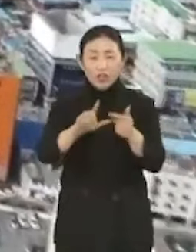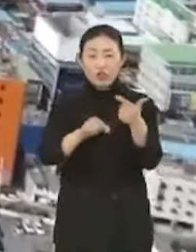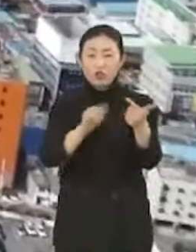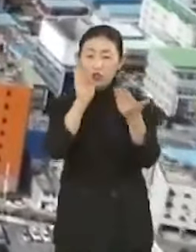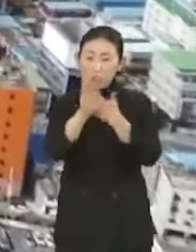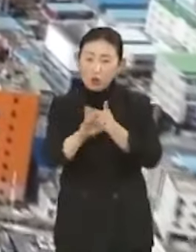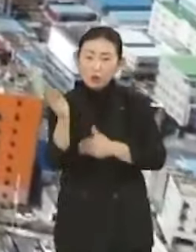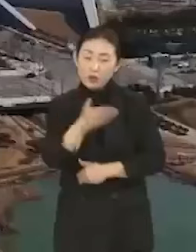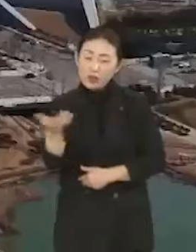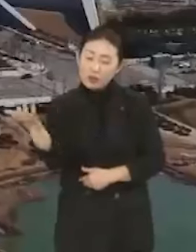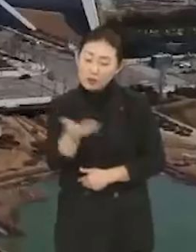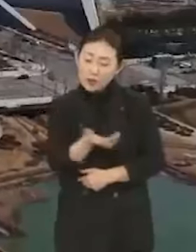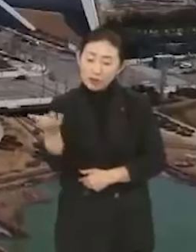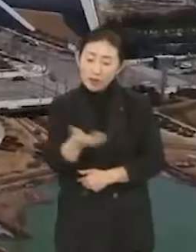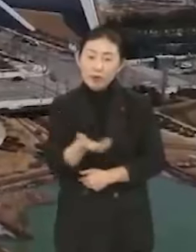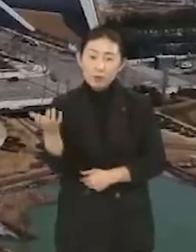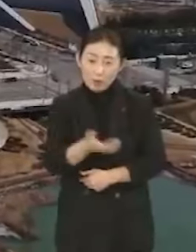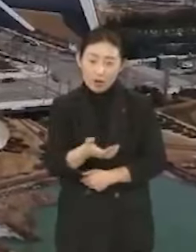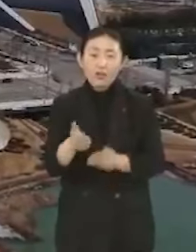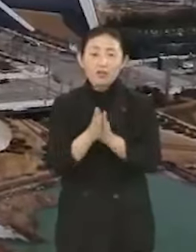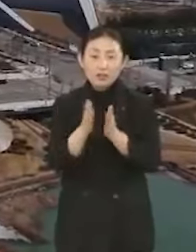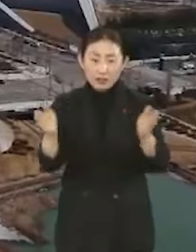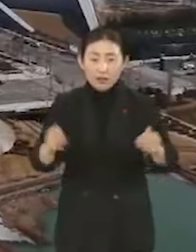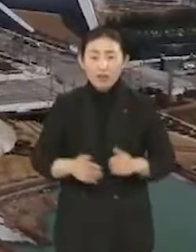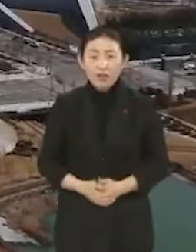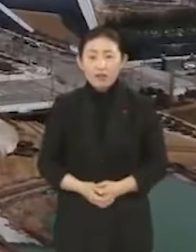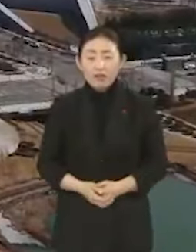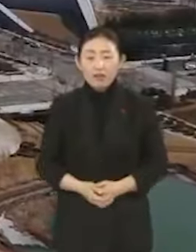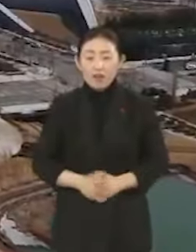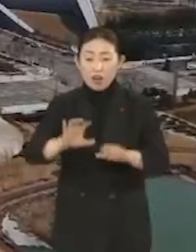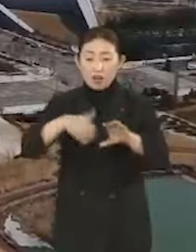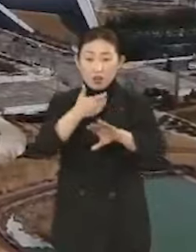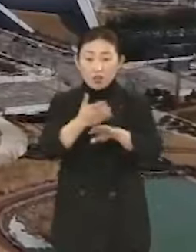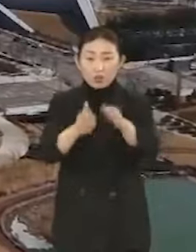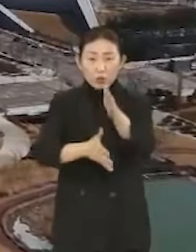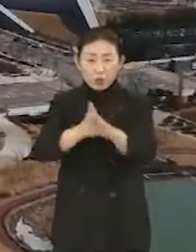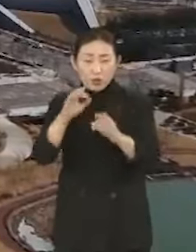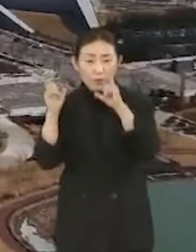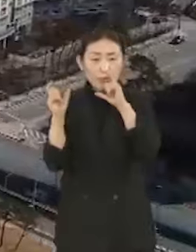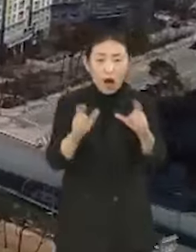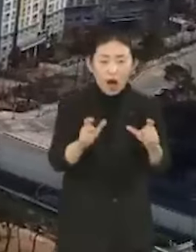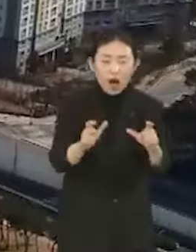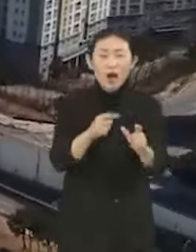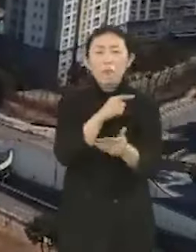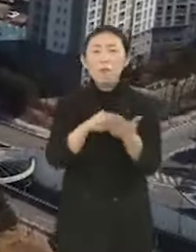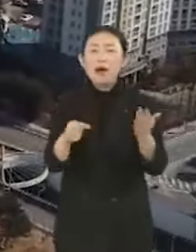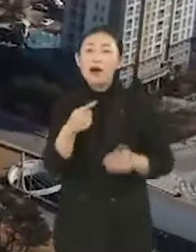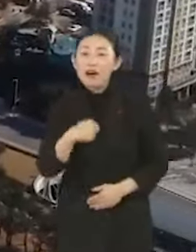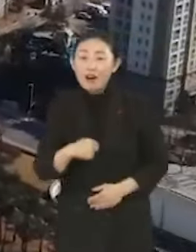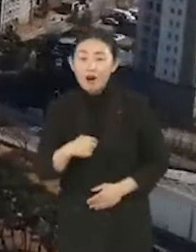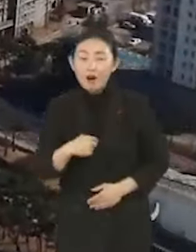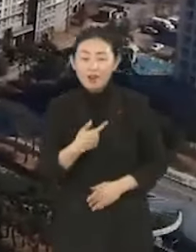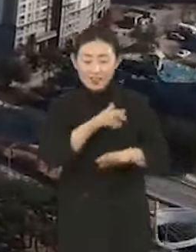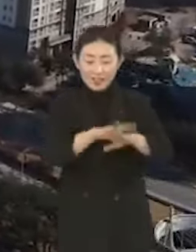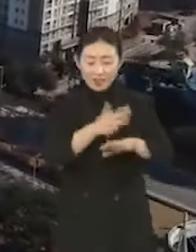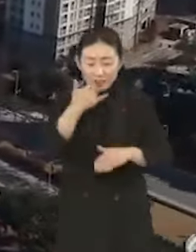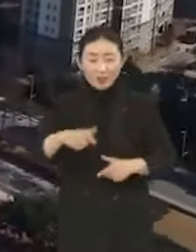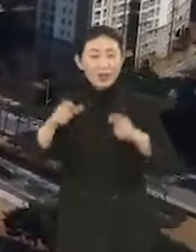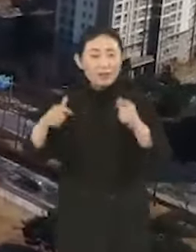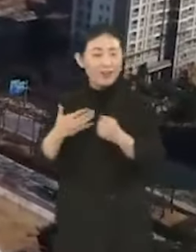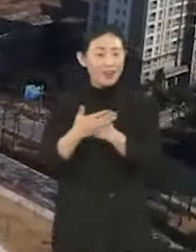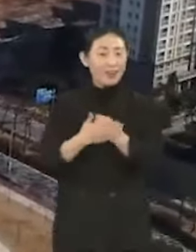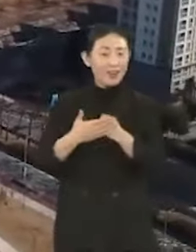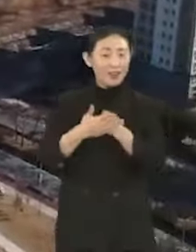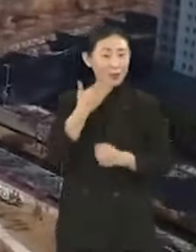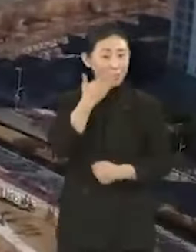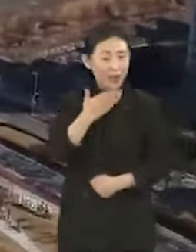이전이 가능한 기간부터 지방으로 옮기는 만큼 그동안 혁신도시 공공기관 이전에서 소외됐던 대전 충남에도 혜택이